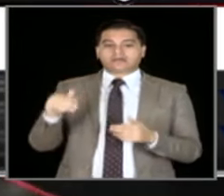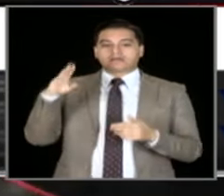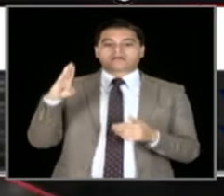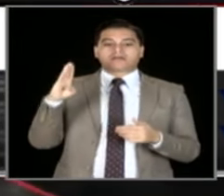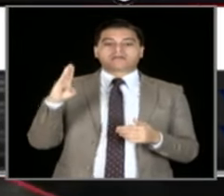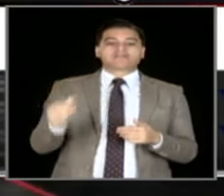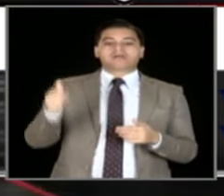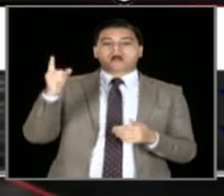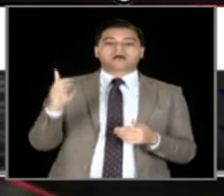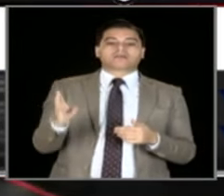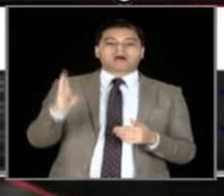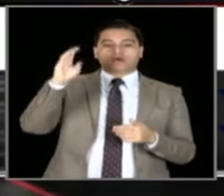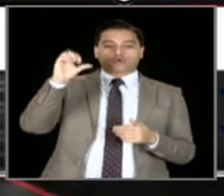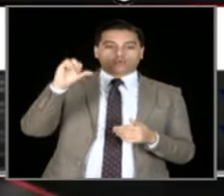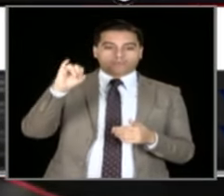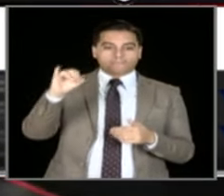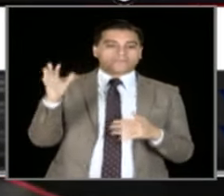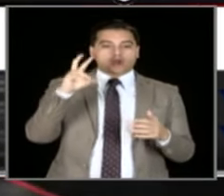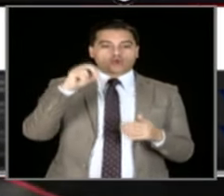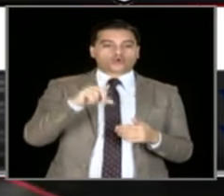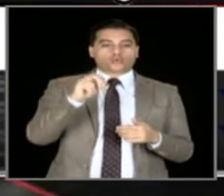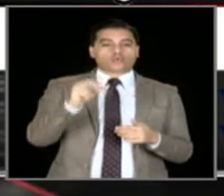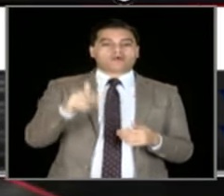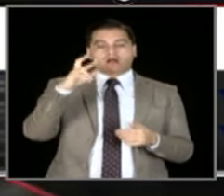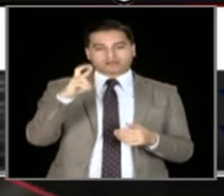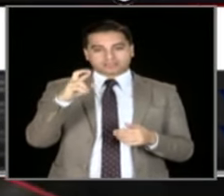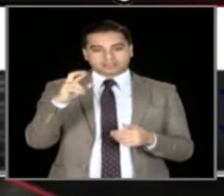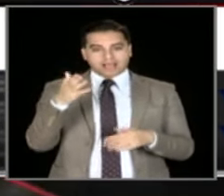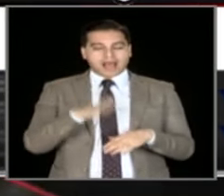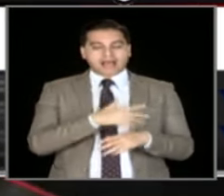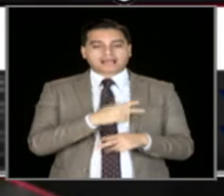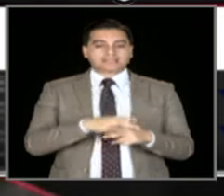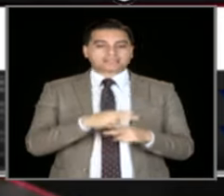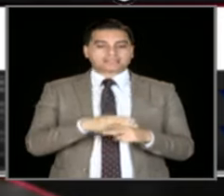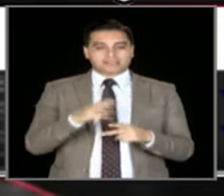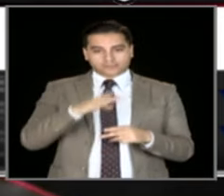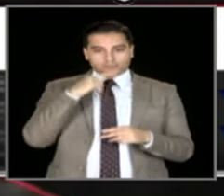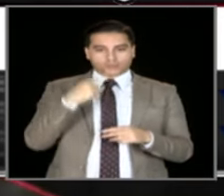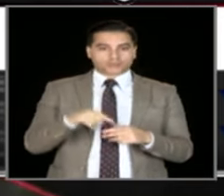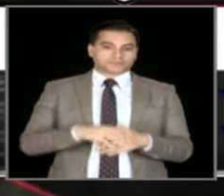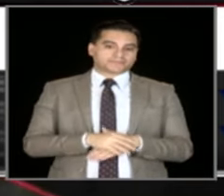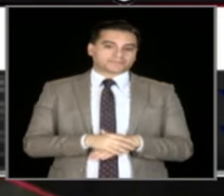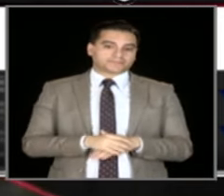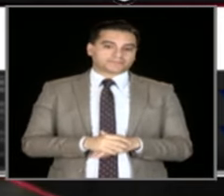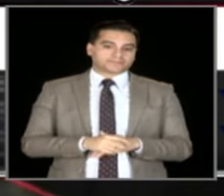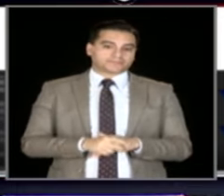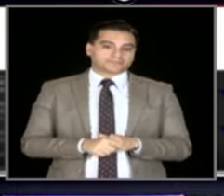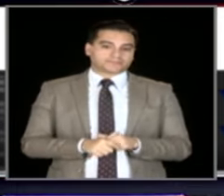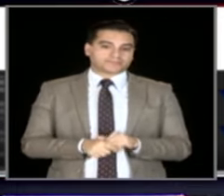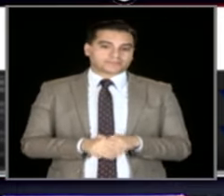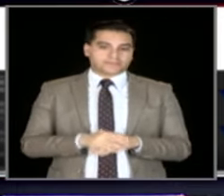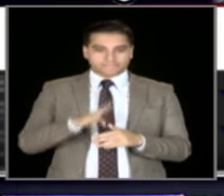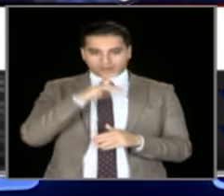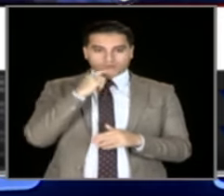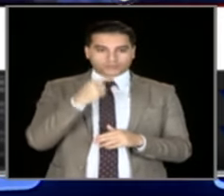الإنديز، كاراكوم، القوقاز. على اسم قيصر روسيا. بص بقى، عايز